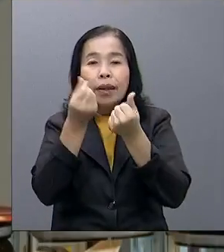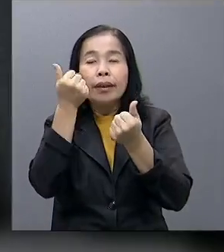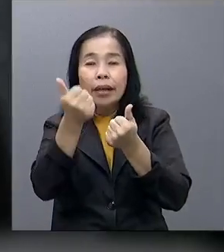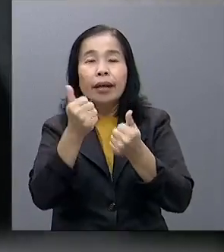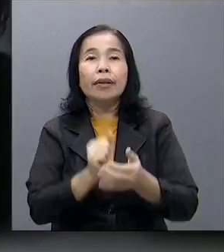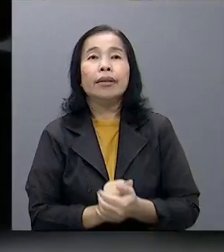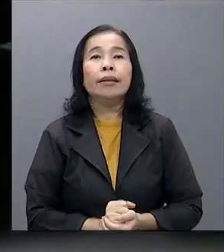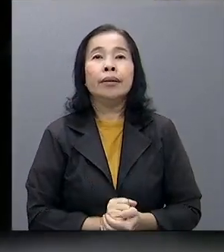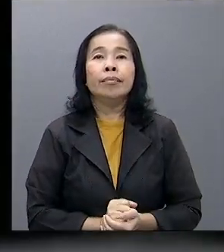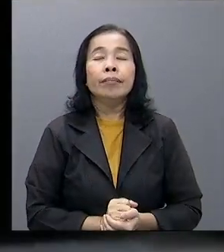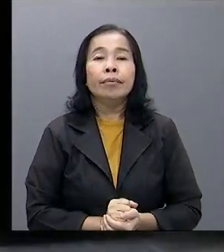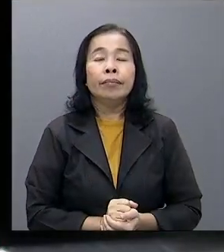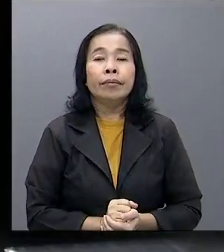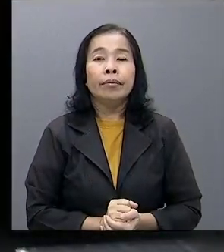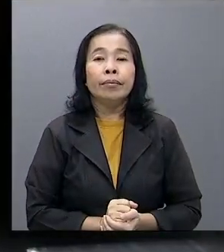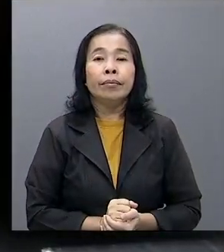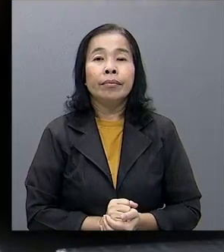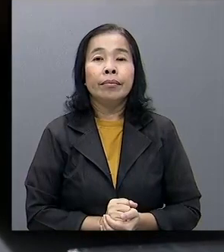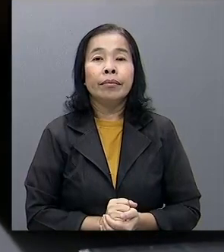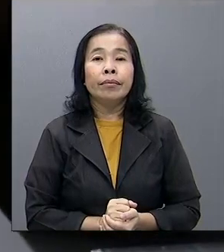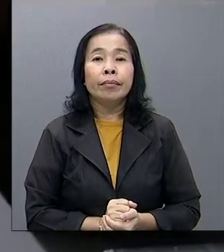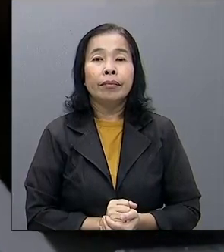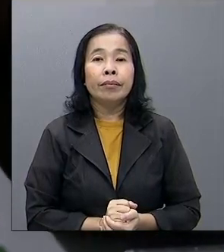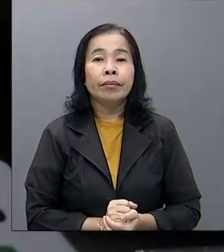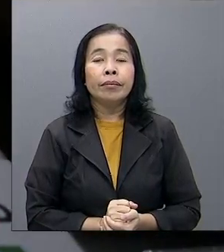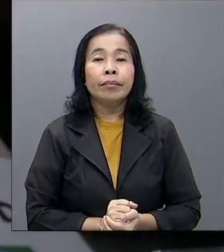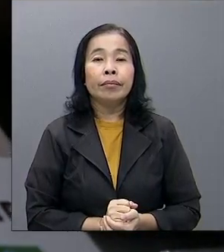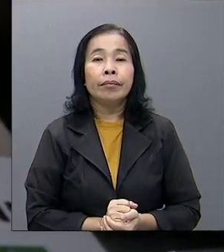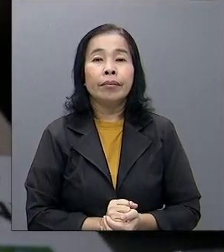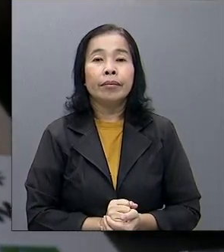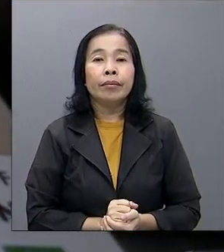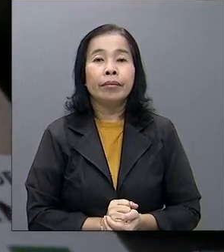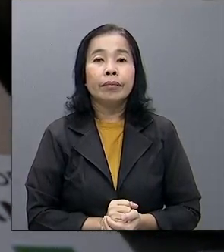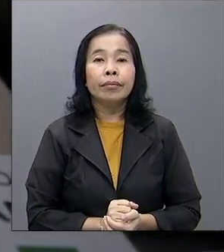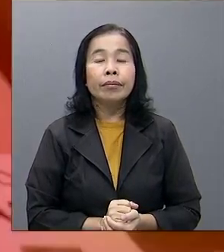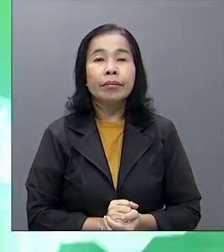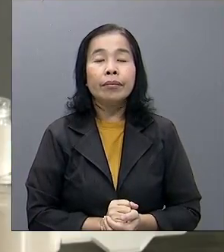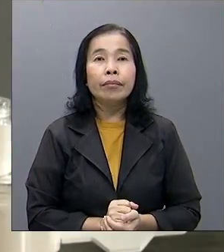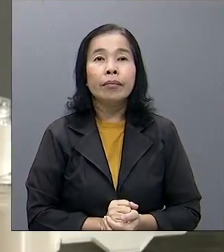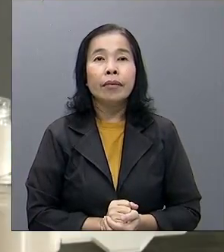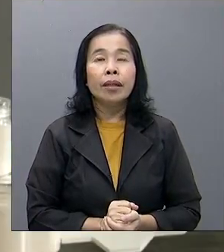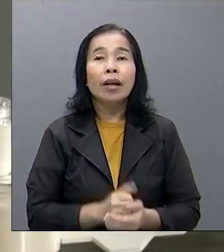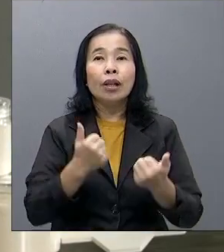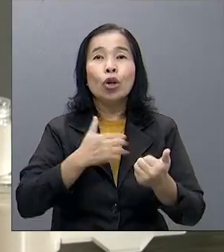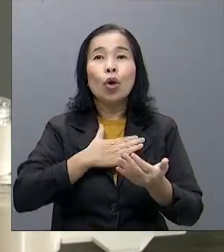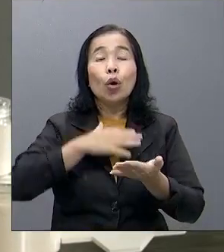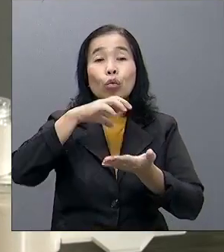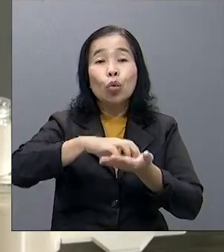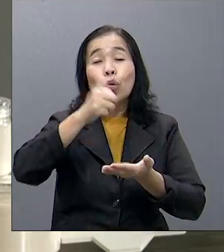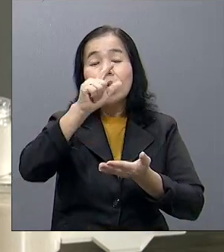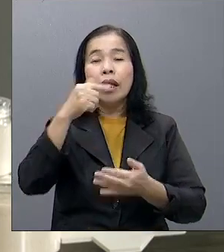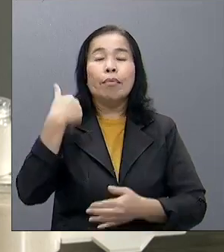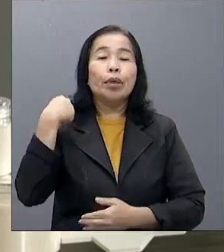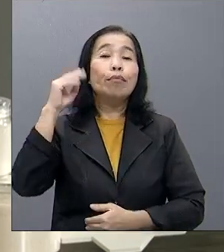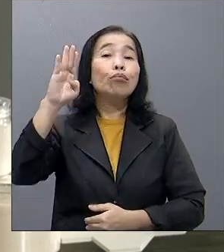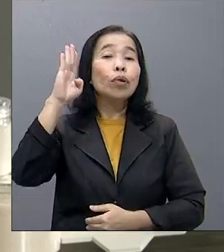ก็ได้พอดีว่าโชคดีว่ามีบริษัทที่ทำ